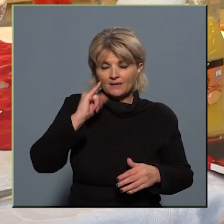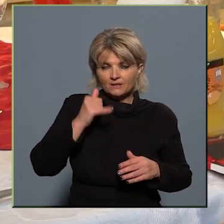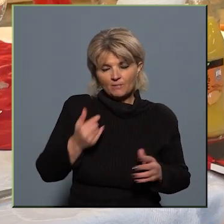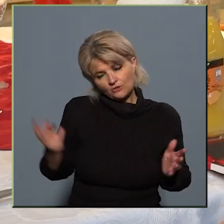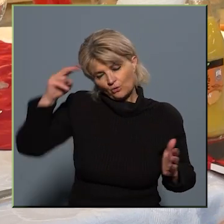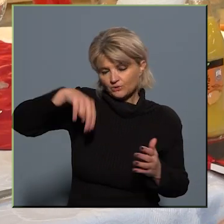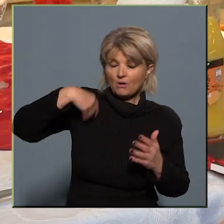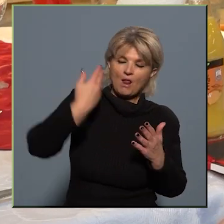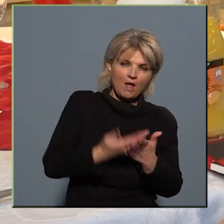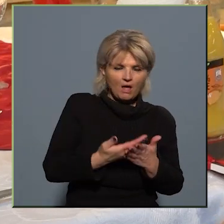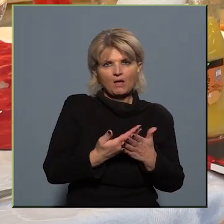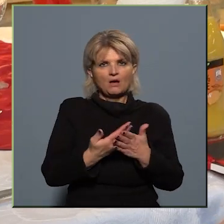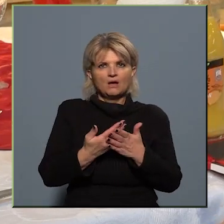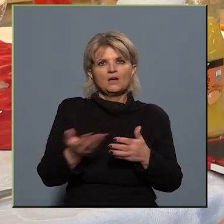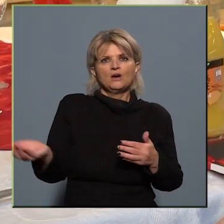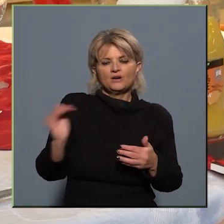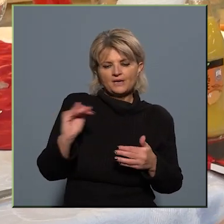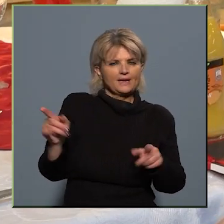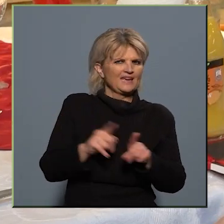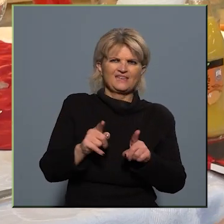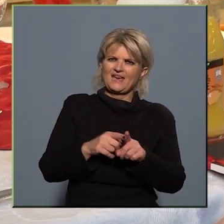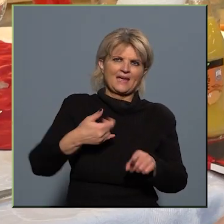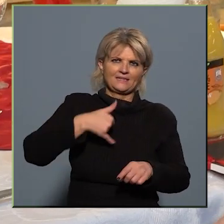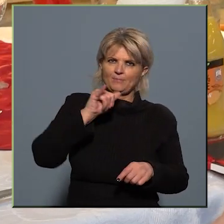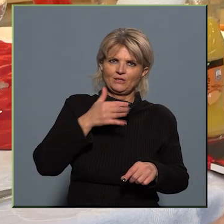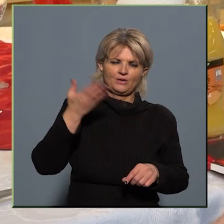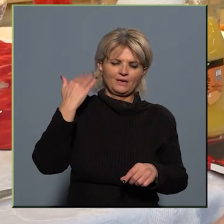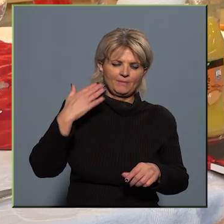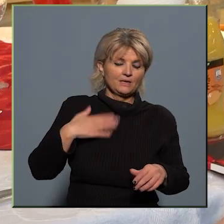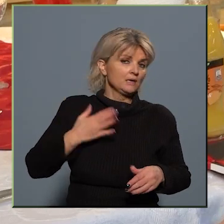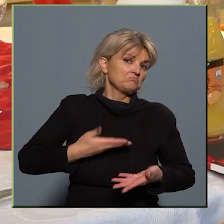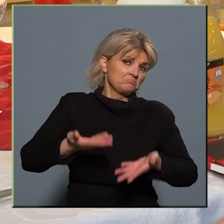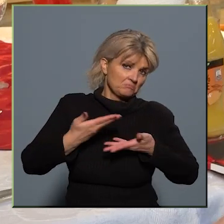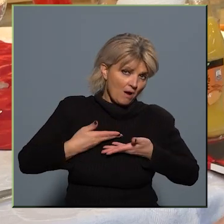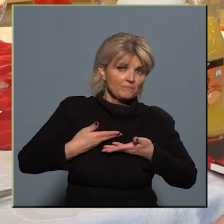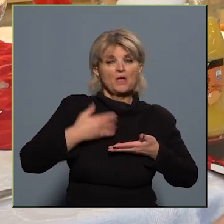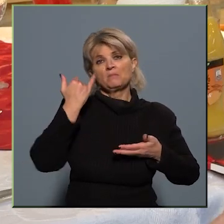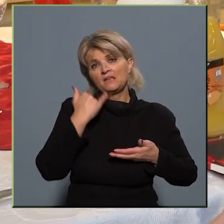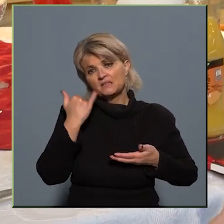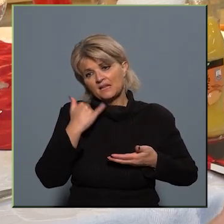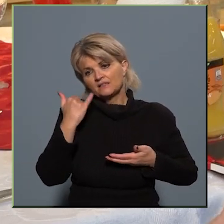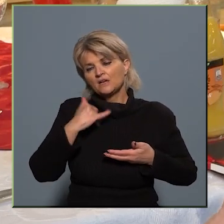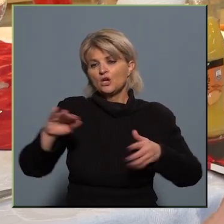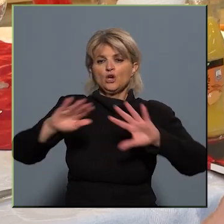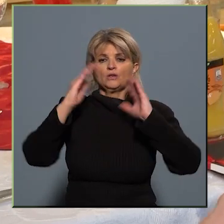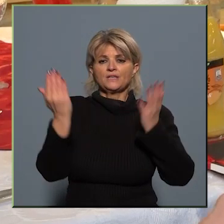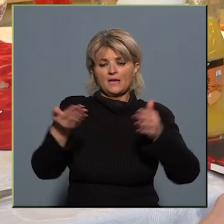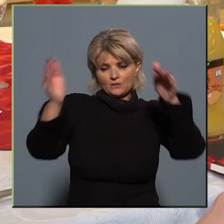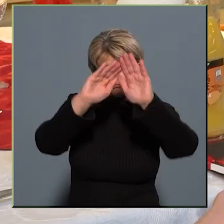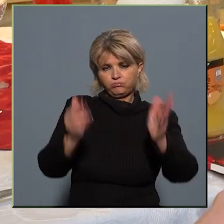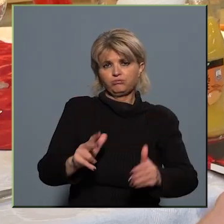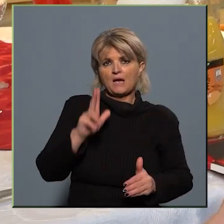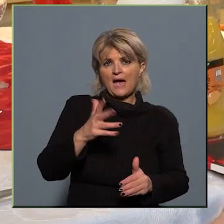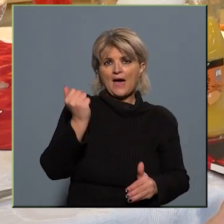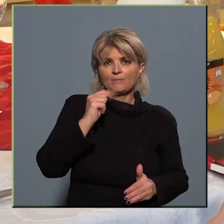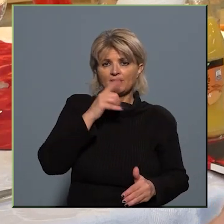hogy hát abban az időben a gyerekek ilyeneket nem ittak, és valahol engem megkínáltak, és nagyon ízlett, és az egész kis, nem tudom, 3 decis